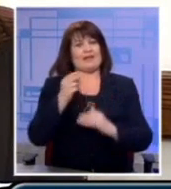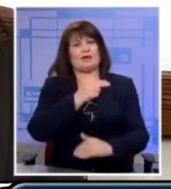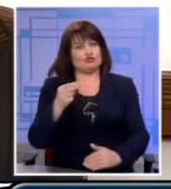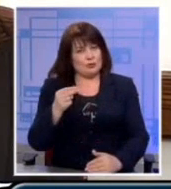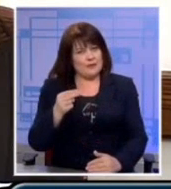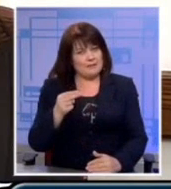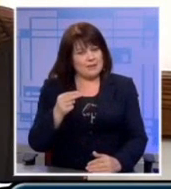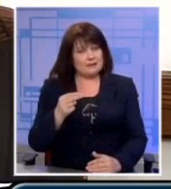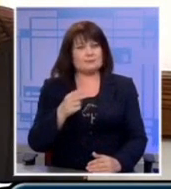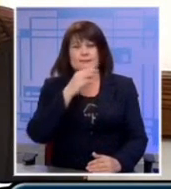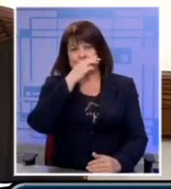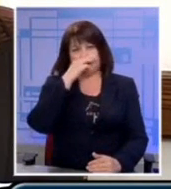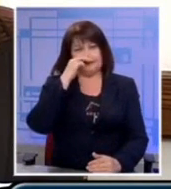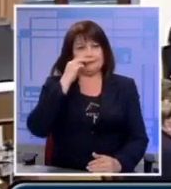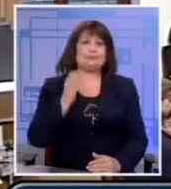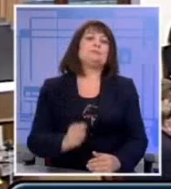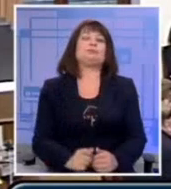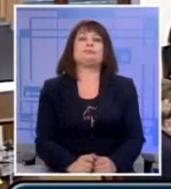διάταξη.